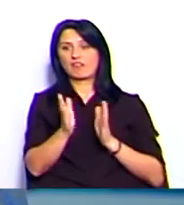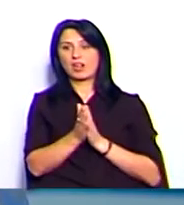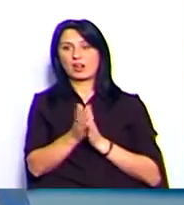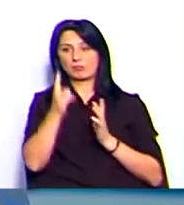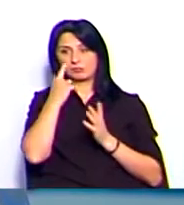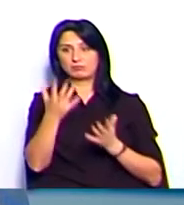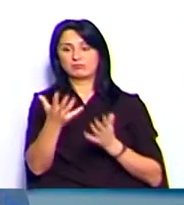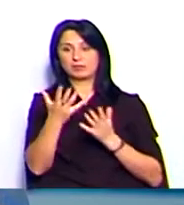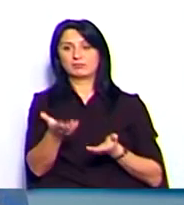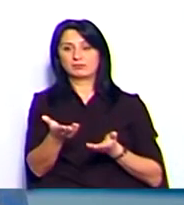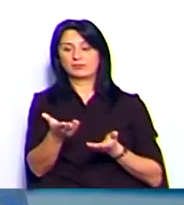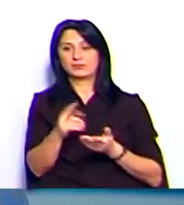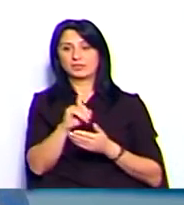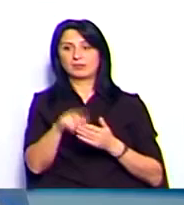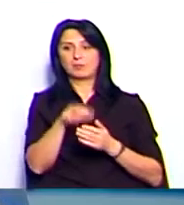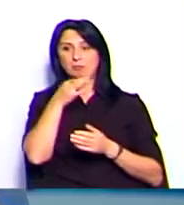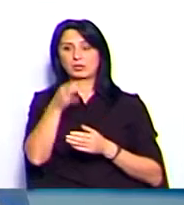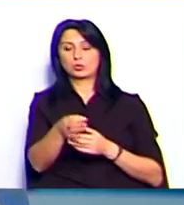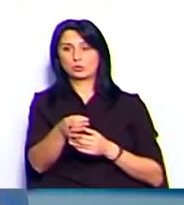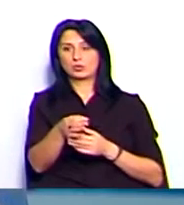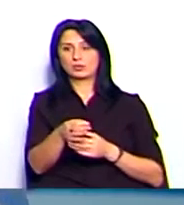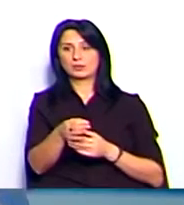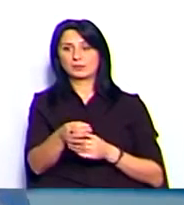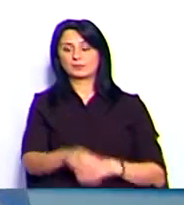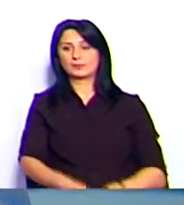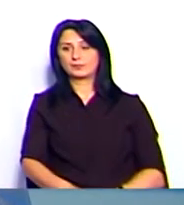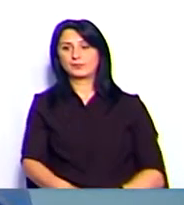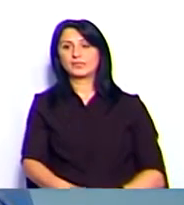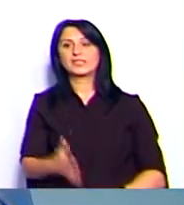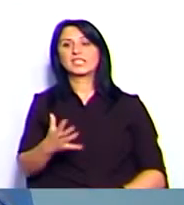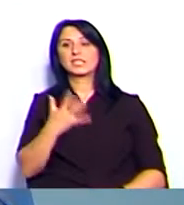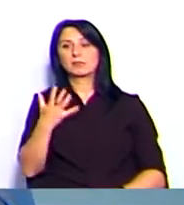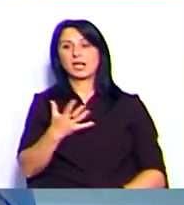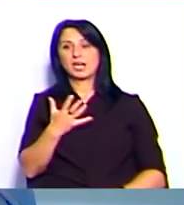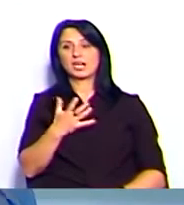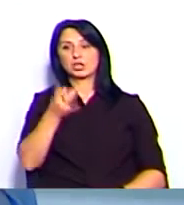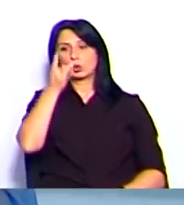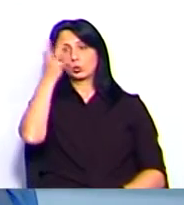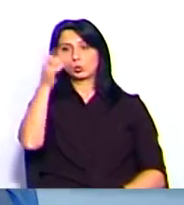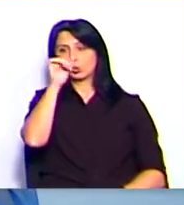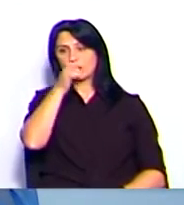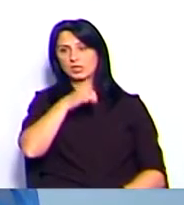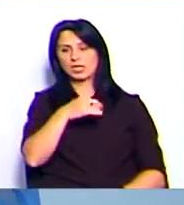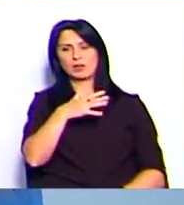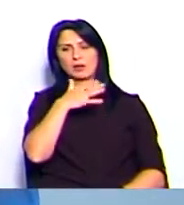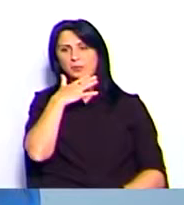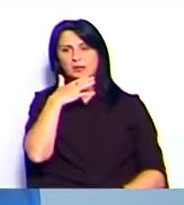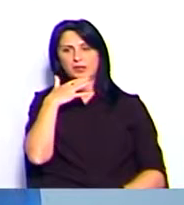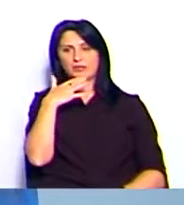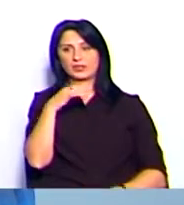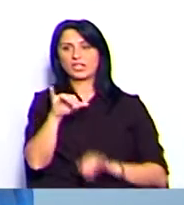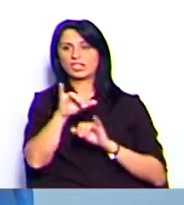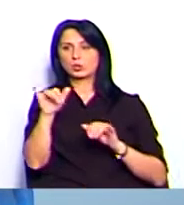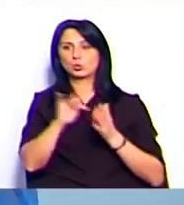ყველაფერი თვალნათლივ შეიძლება გაეცეს აი ამ შეკითხვის პასუხი. ანუ იმერეთი არის კულტურის ძეგლები ძალიან დატვირთული და